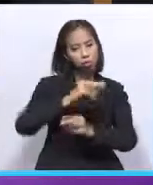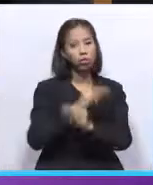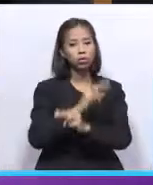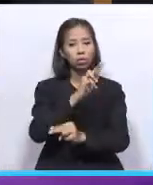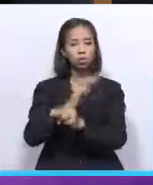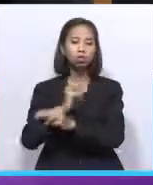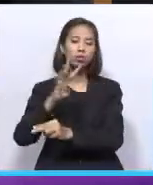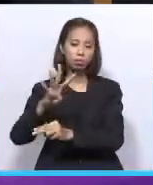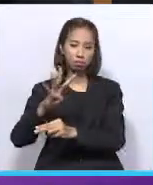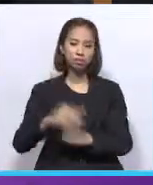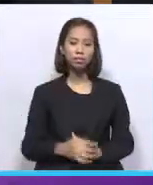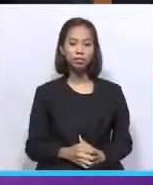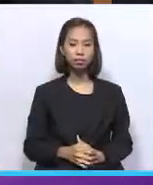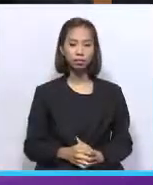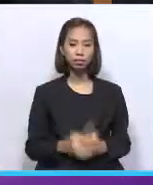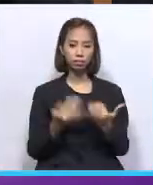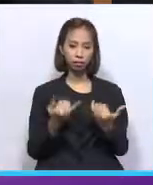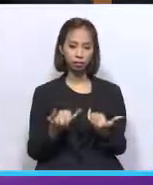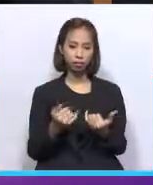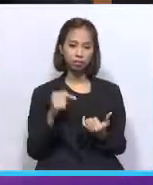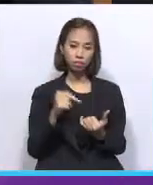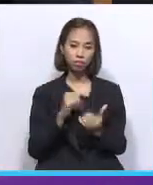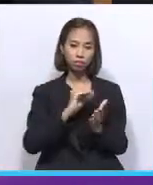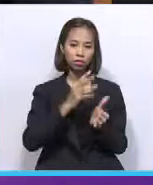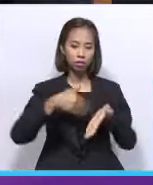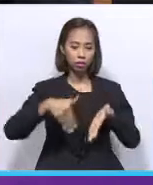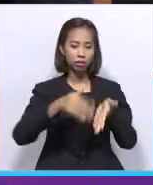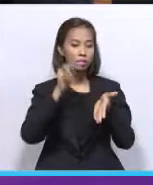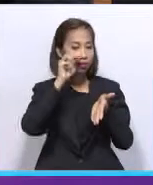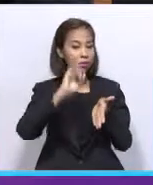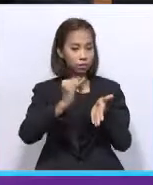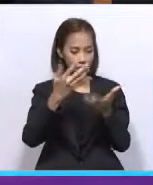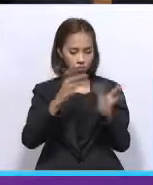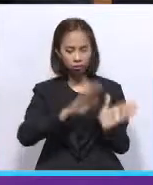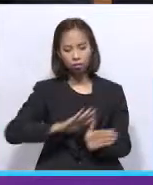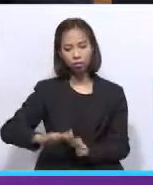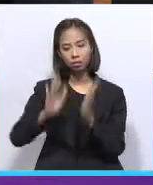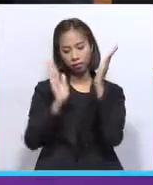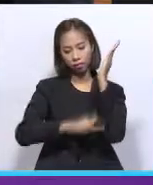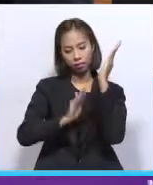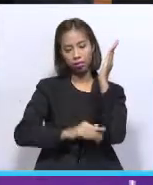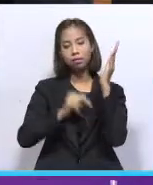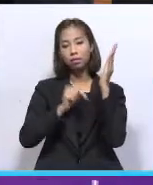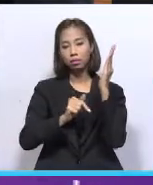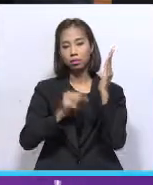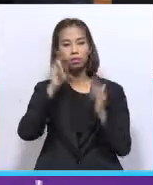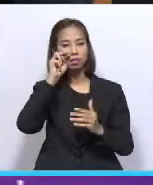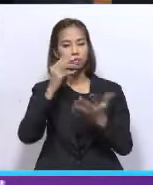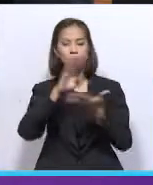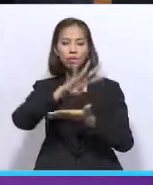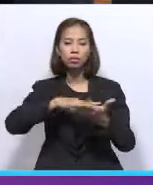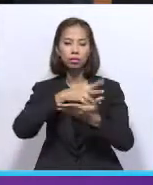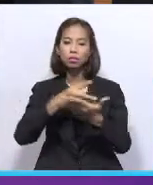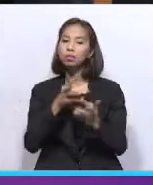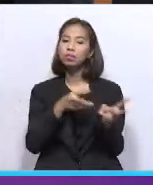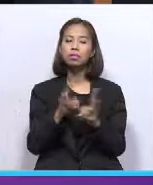ครับผมครับ จากลุ่มเจ้าพระยานะครับไปที่พื้นที่ภาคใต้กันต่อนะครับพื้นที่ภาคใต้ตอนนี้การระบายน้ำแผนการของกรมช